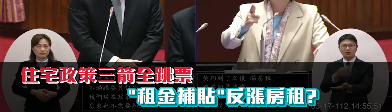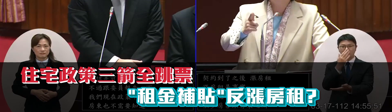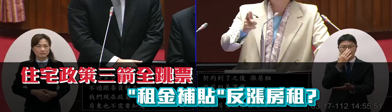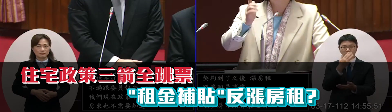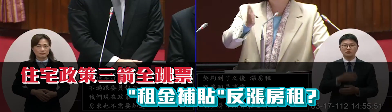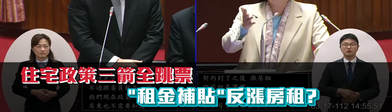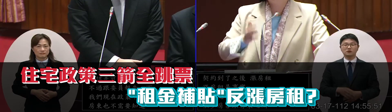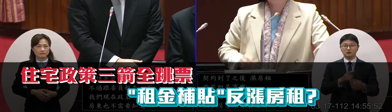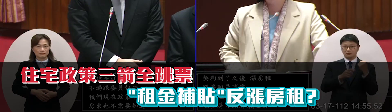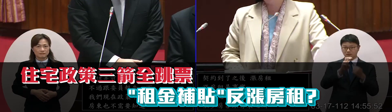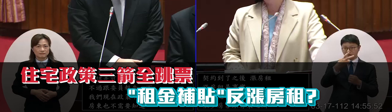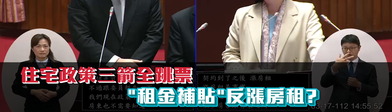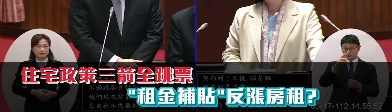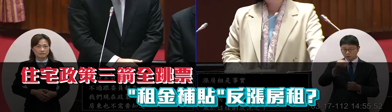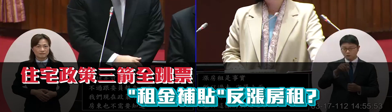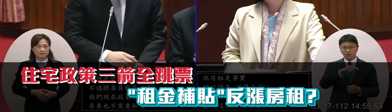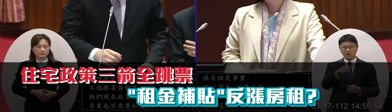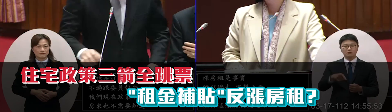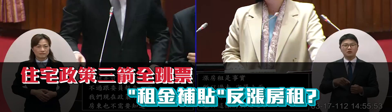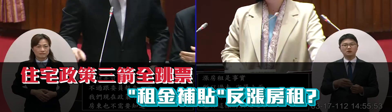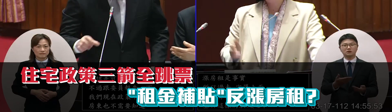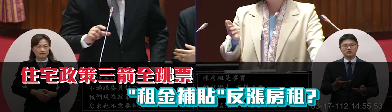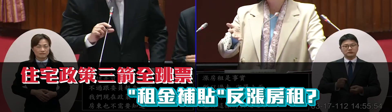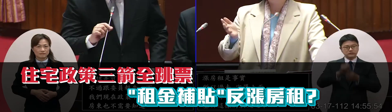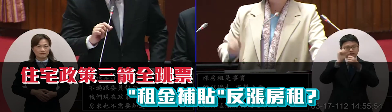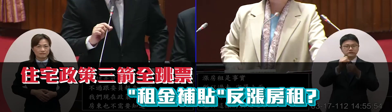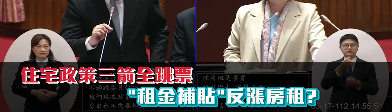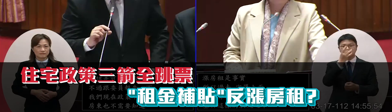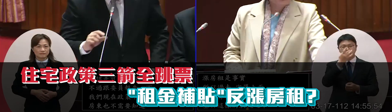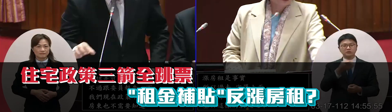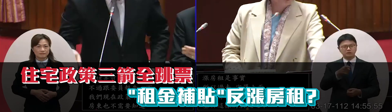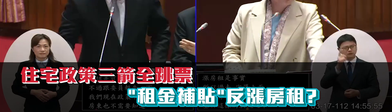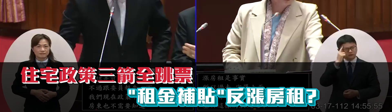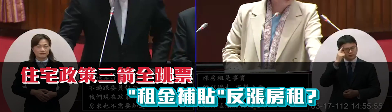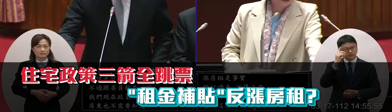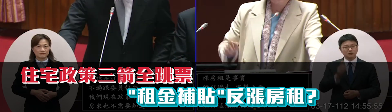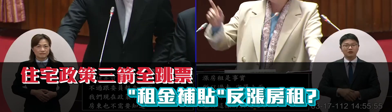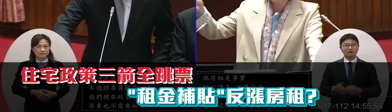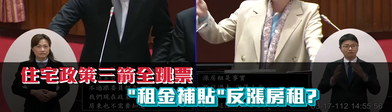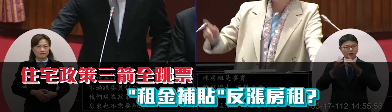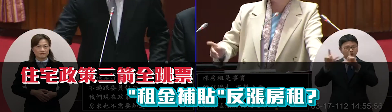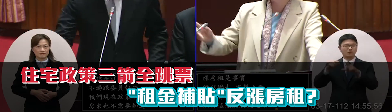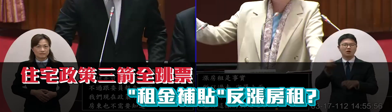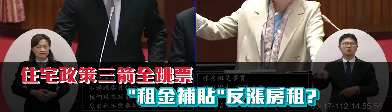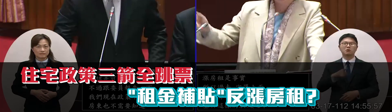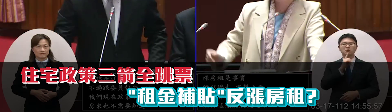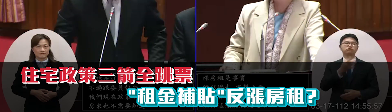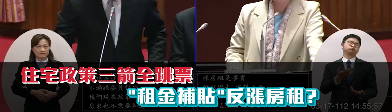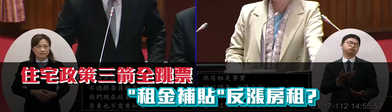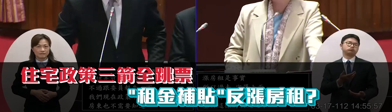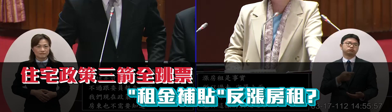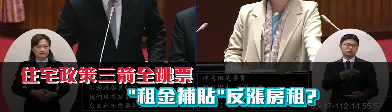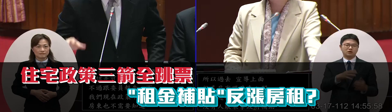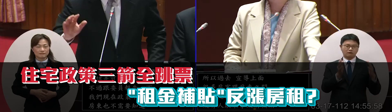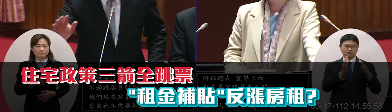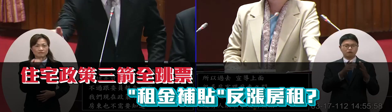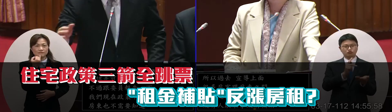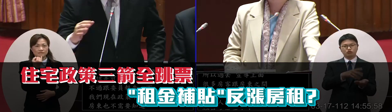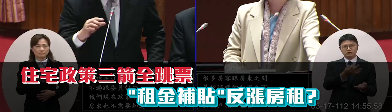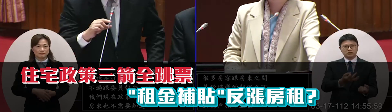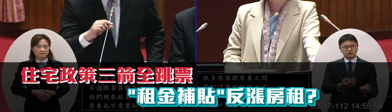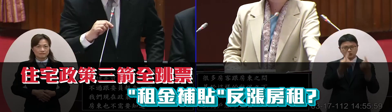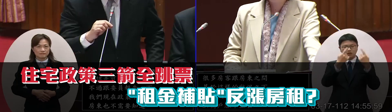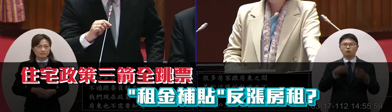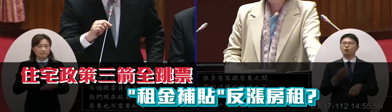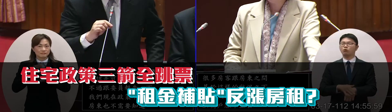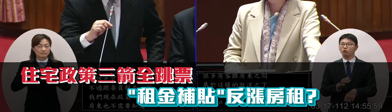这是第一个。所以你们要怎么修改？ 对，今天有 改。你觉得怎么样可以让房东不会说啊？那你不要你我要涨你房租。 所以我